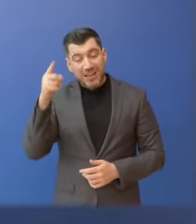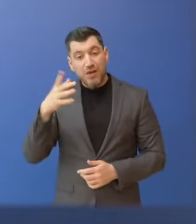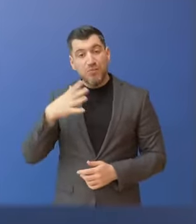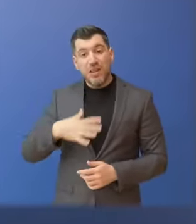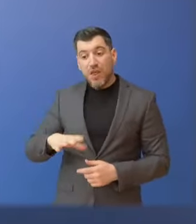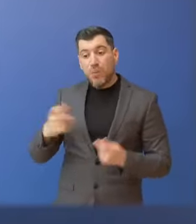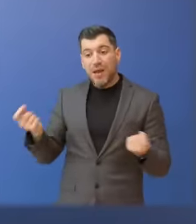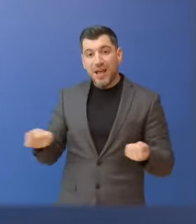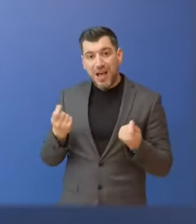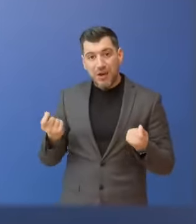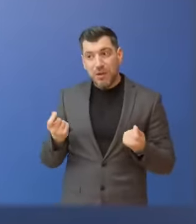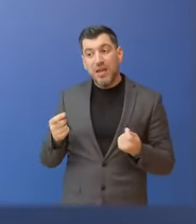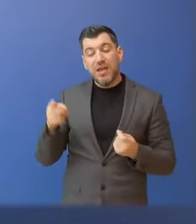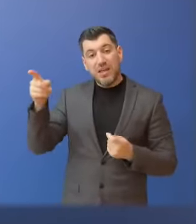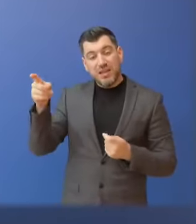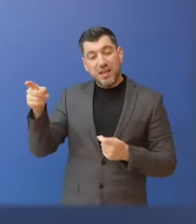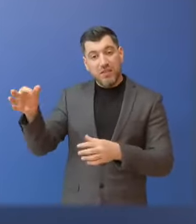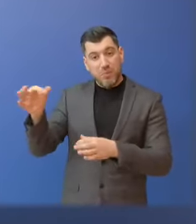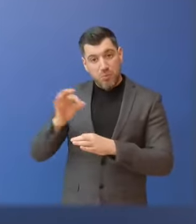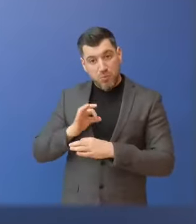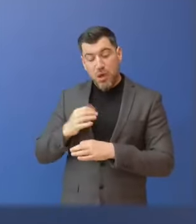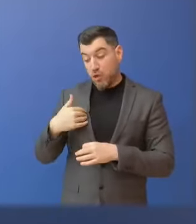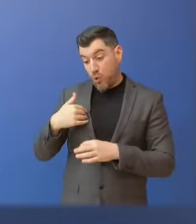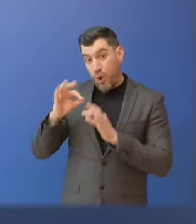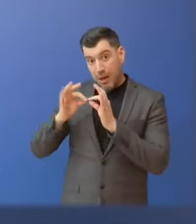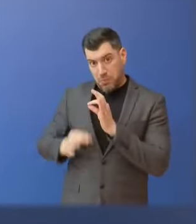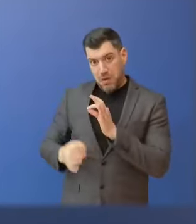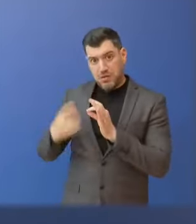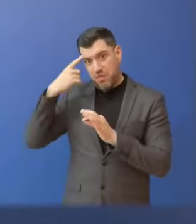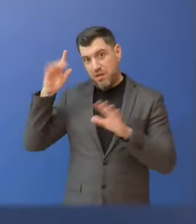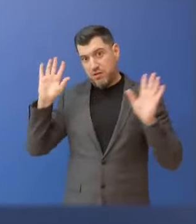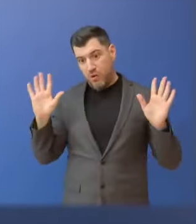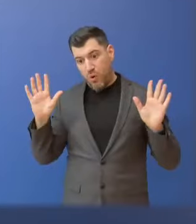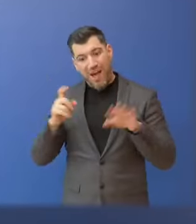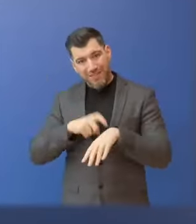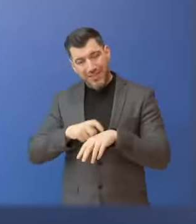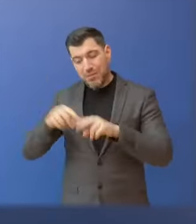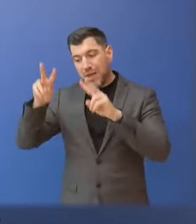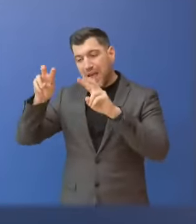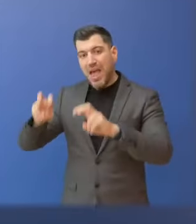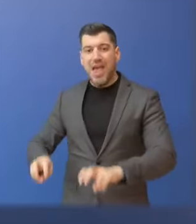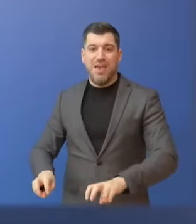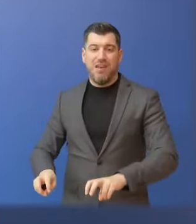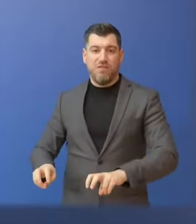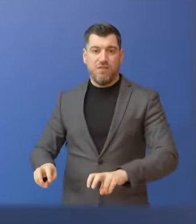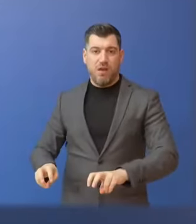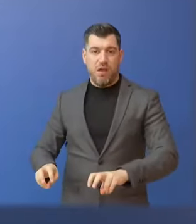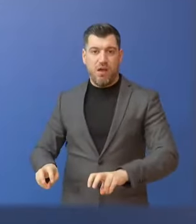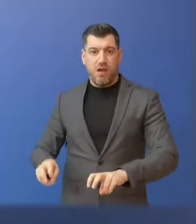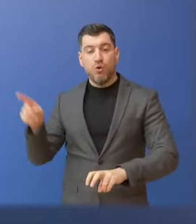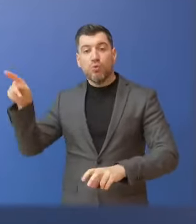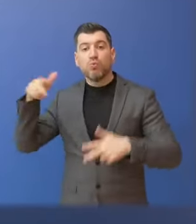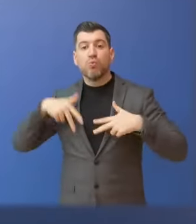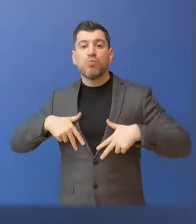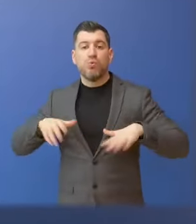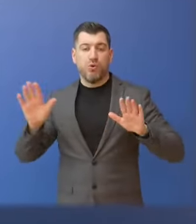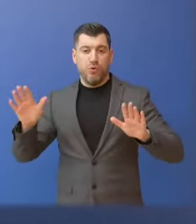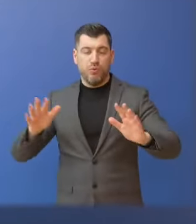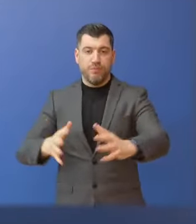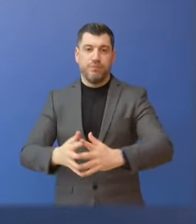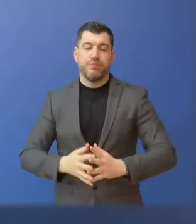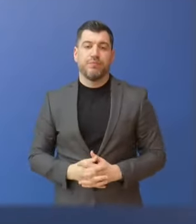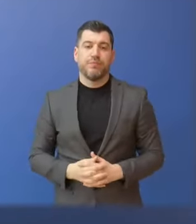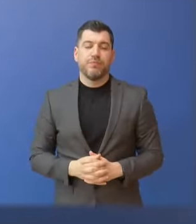λέμε με βάση αυτά που μου είπατε γιατί και εγώ λεπτομέρειες δεν γνωρίζω και είναι υπό εξέταση μου διαβάσετε μια δήλωση τ του υπουργού αυτό που